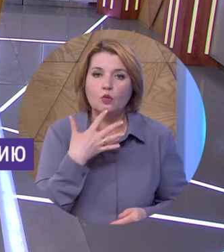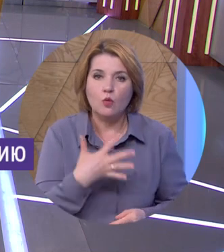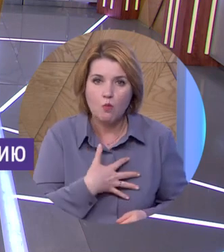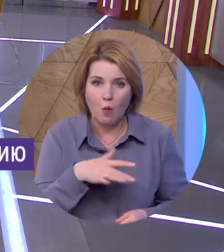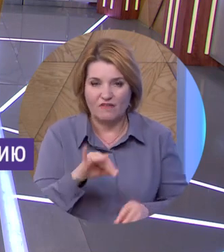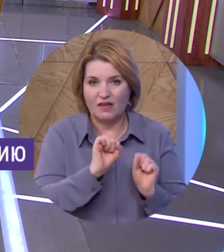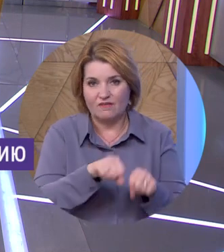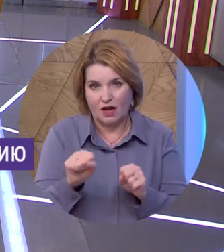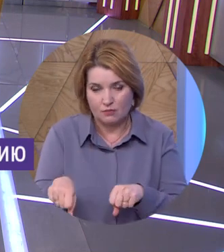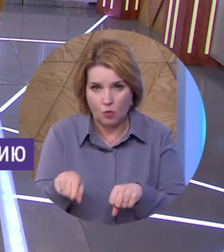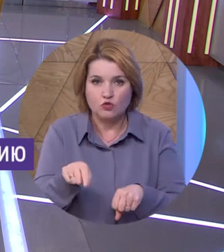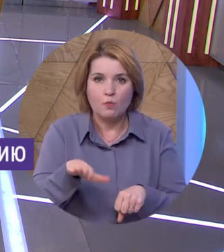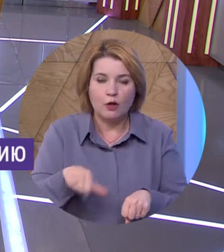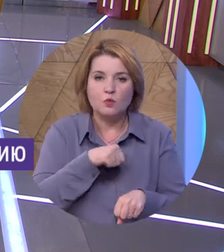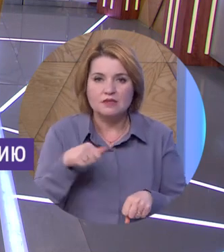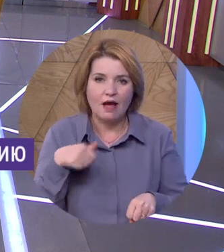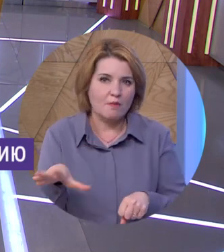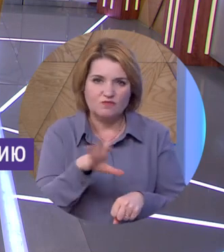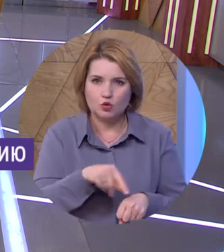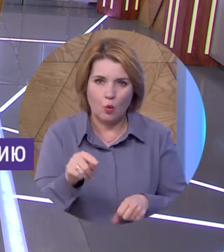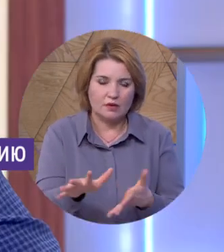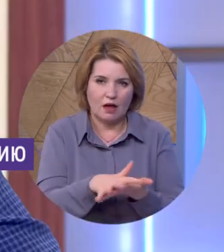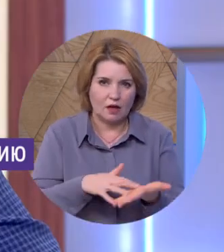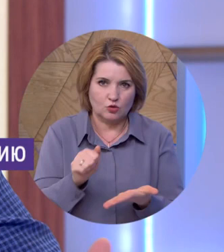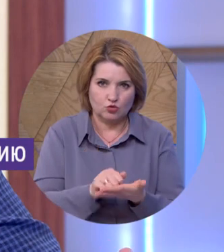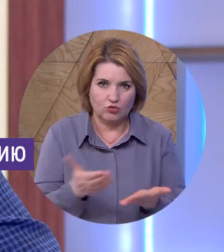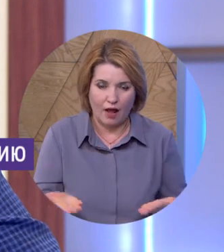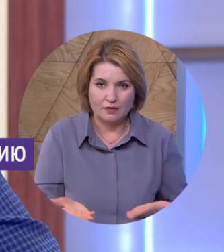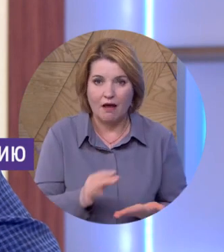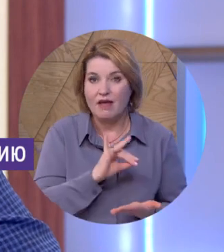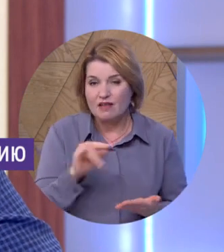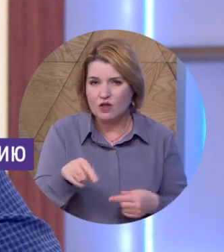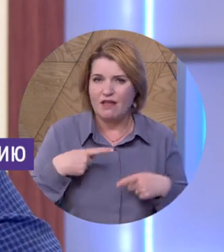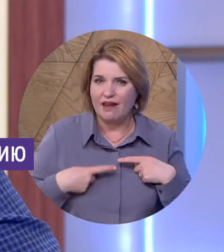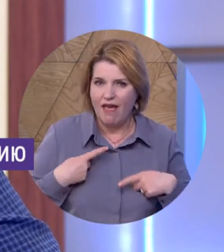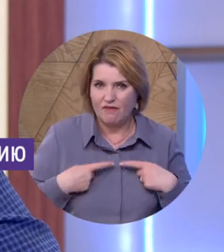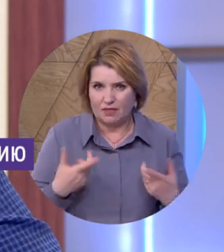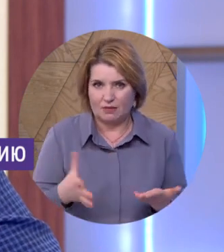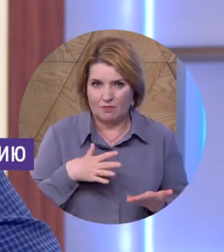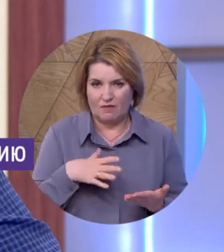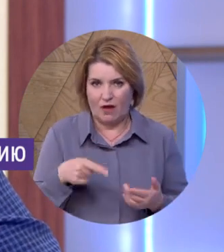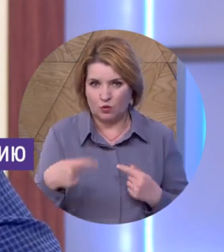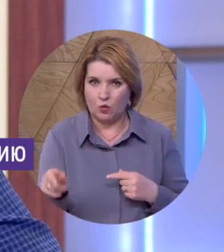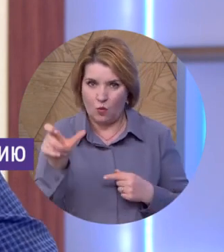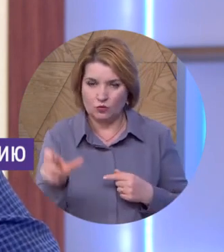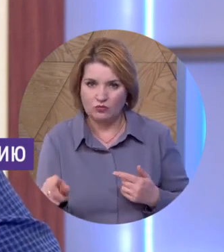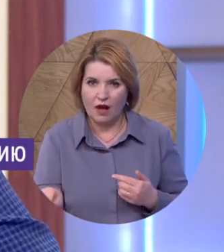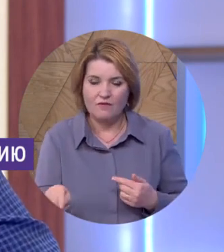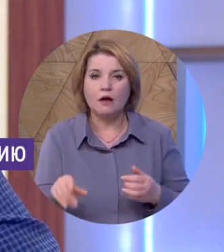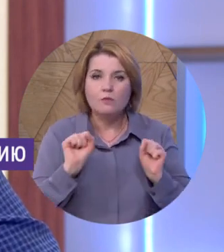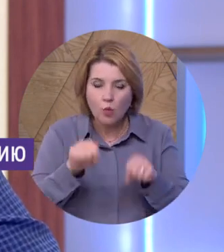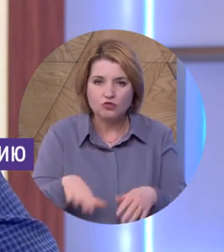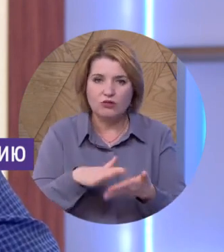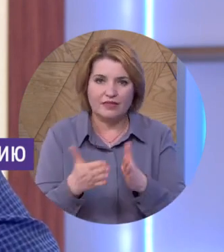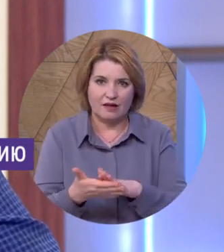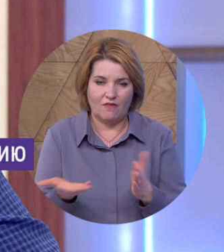возможную близость только разрушает. И поэтому вот здесь, когда стоит вопрос тотального контроля, ревности, ну, наверное, это одна из тех ситуаций, где договариваться можно, где